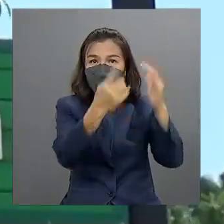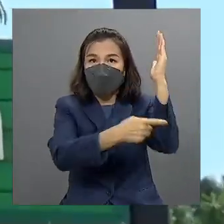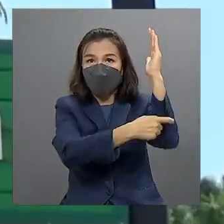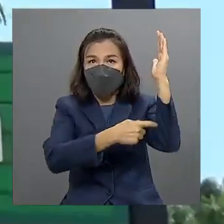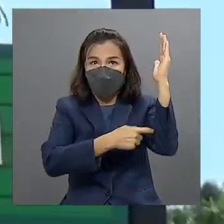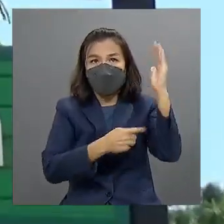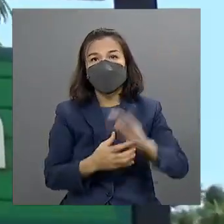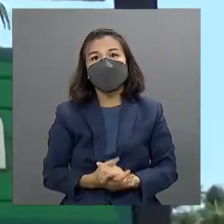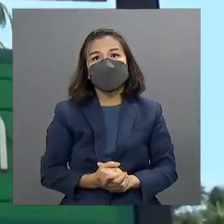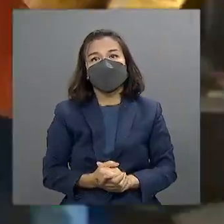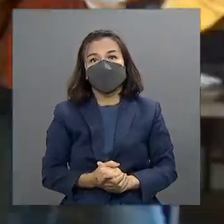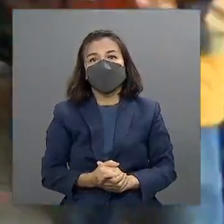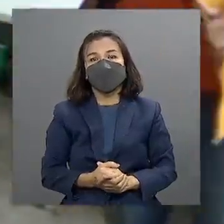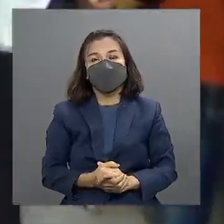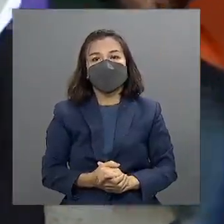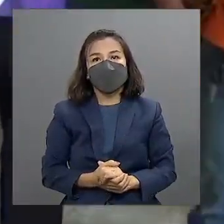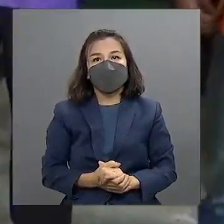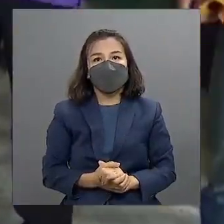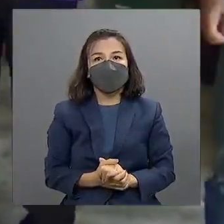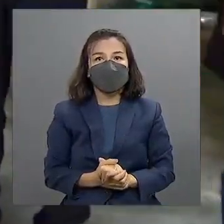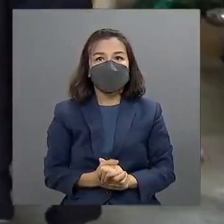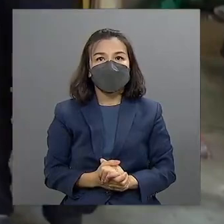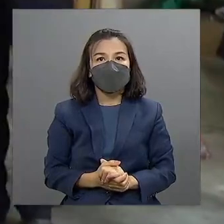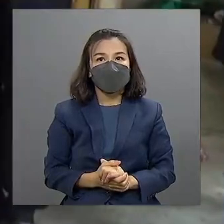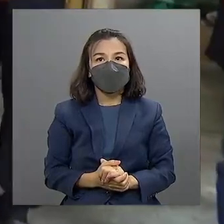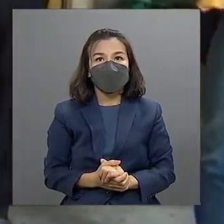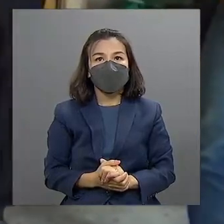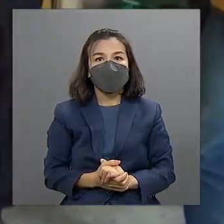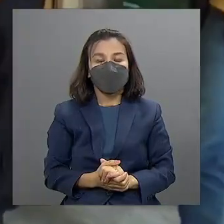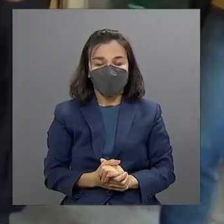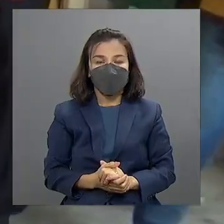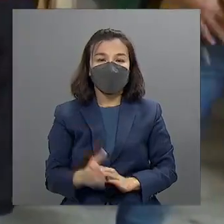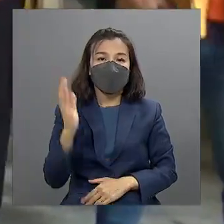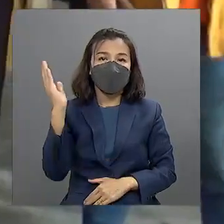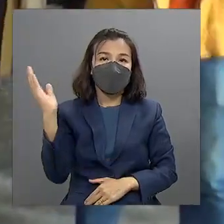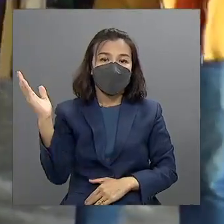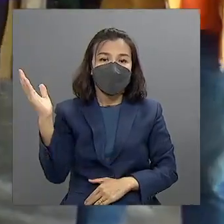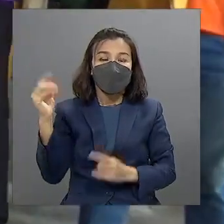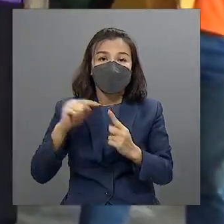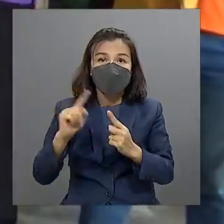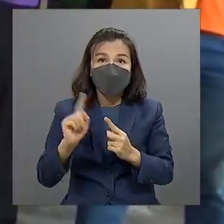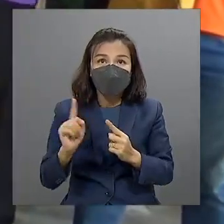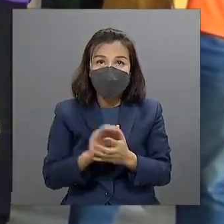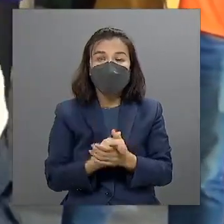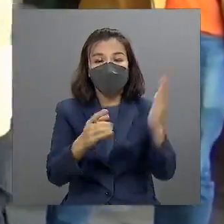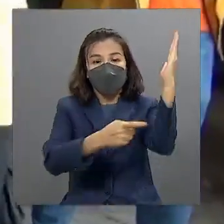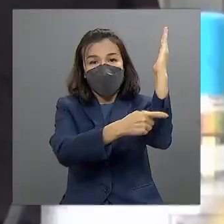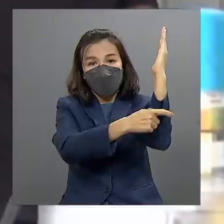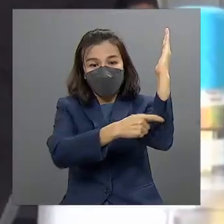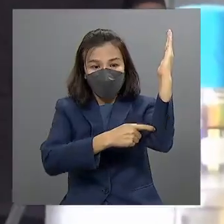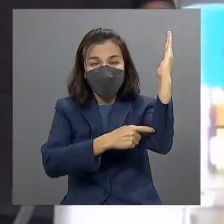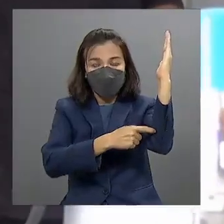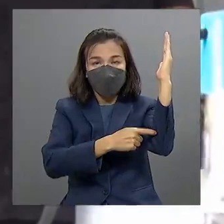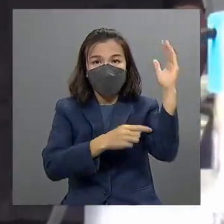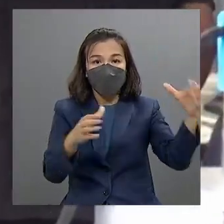คผชมค่ะเรื่องนี้ถเป็เรื่องใหญ่นะที่สหากรกองทุนสวนยางบ้านหนองครกตำบนหนองปรืออำเภอรัส